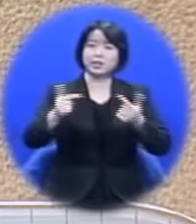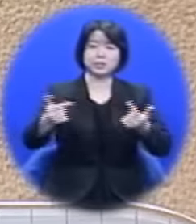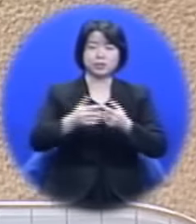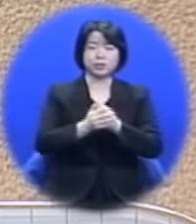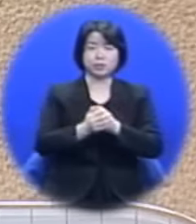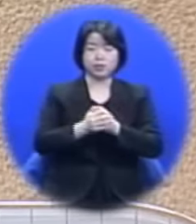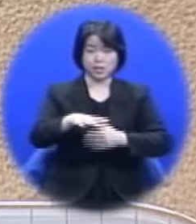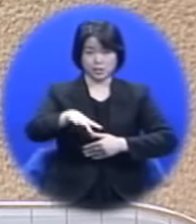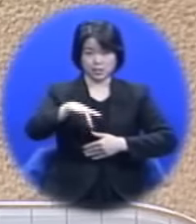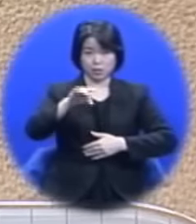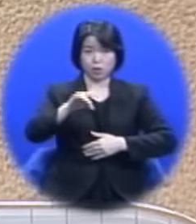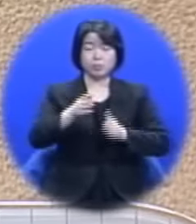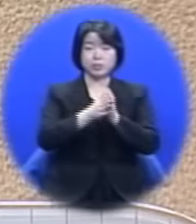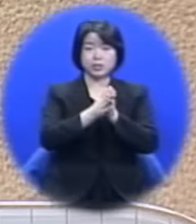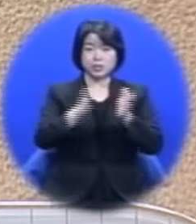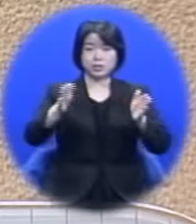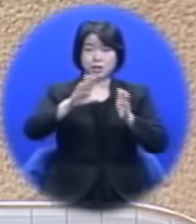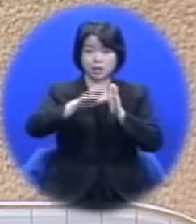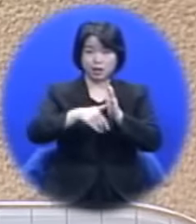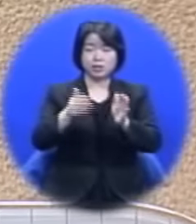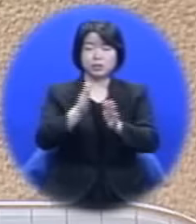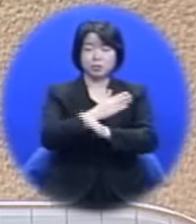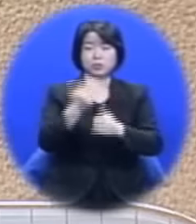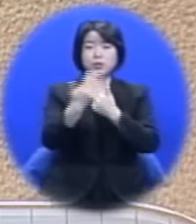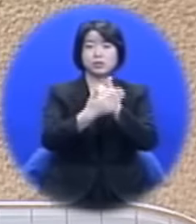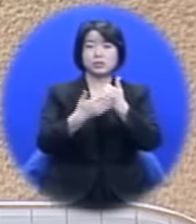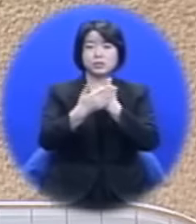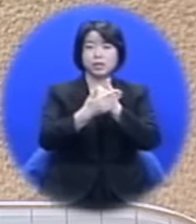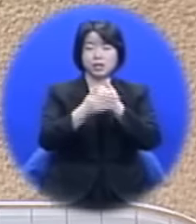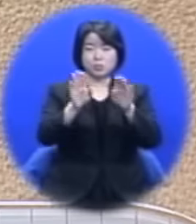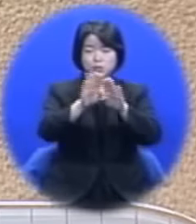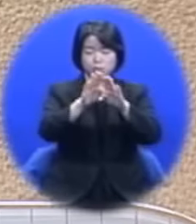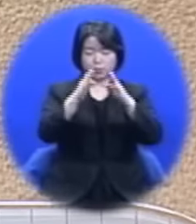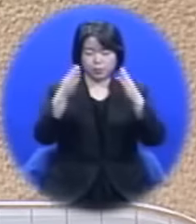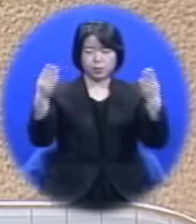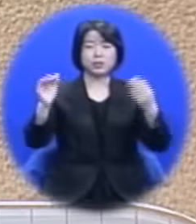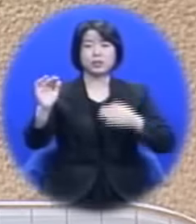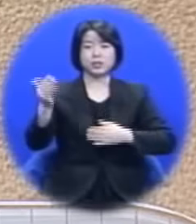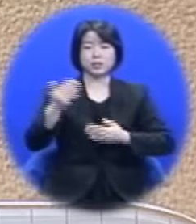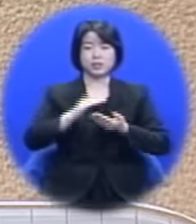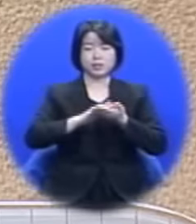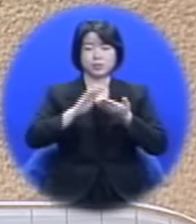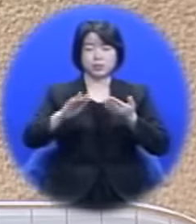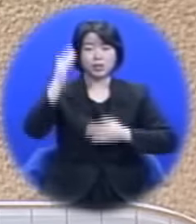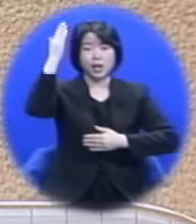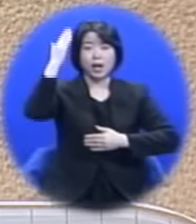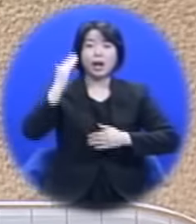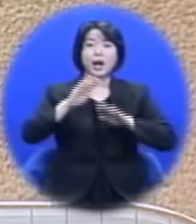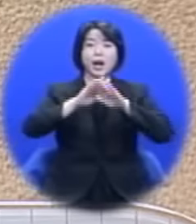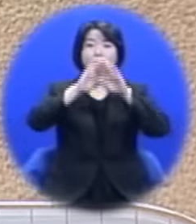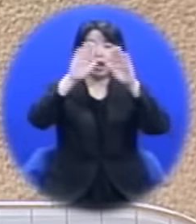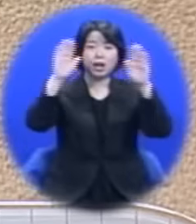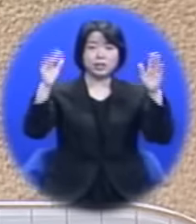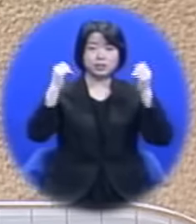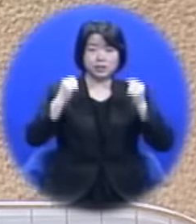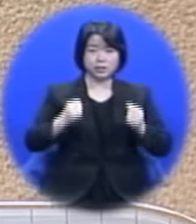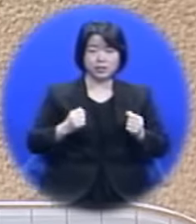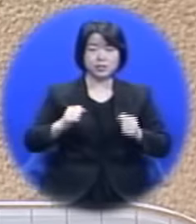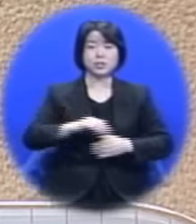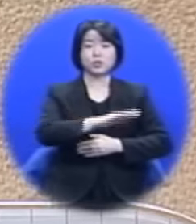처음 시작할 때부터 은혜 문이 확 열립니다 하늘에 계신 우리